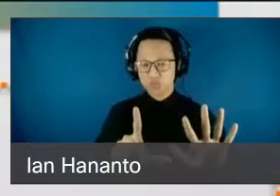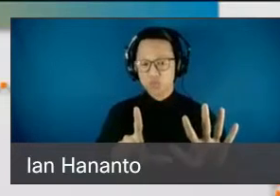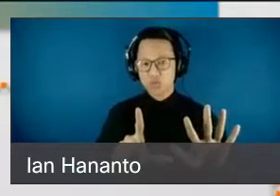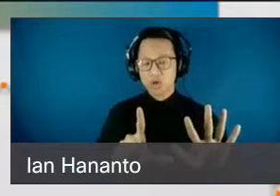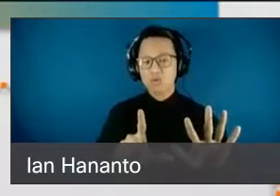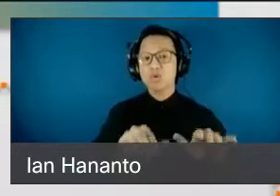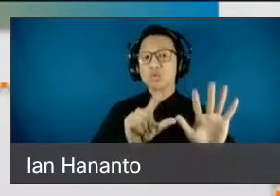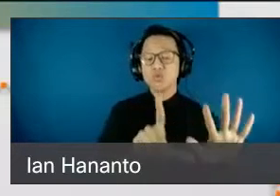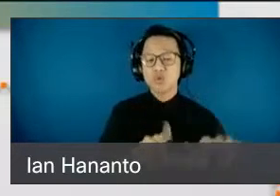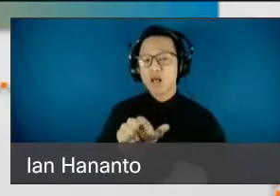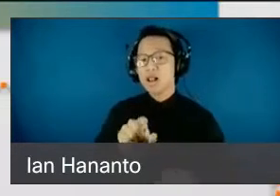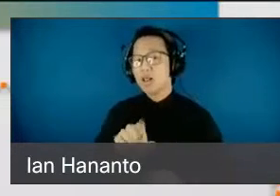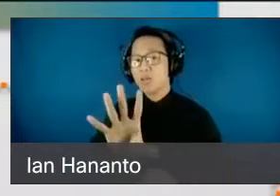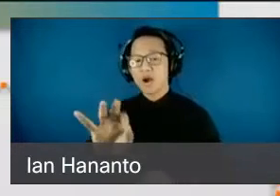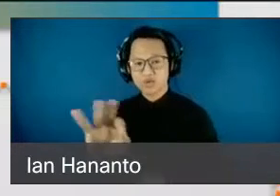orang.